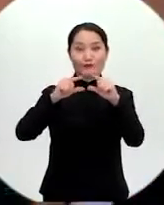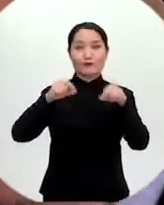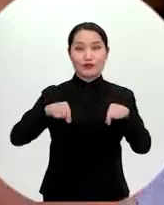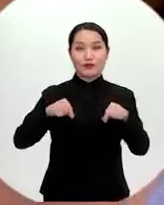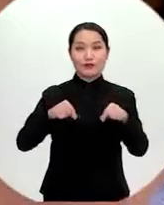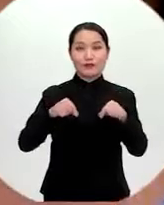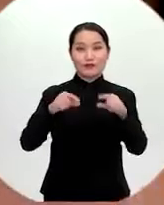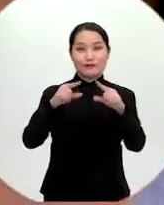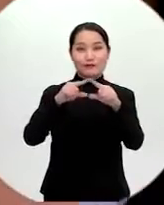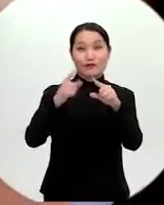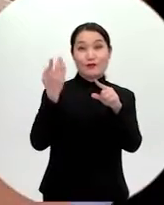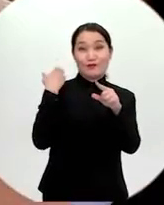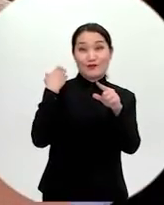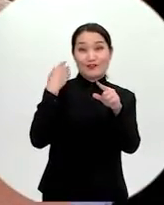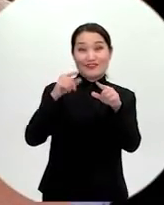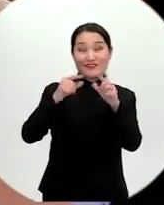За яг дөрөвний ха цэцэг шиг